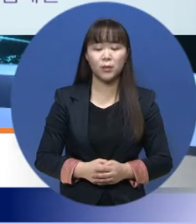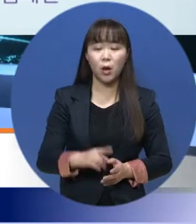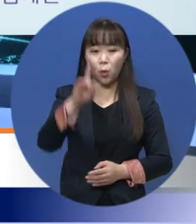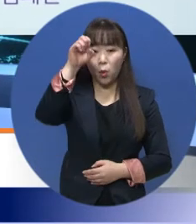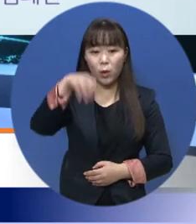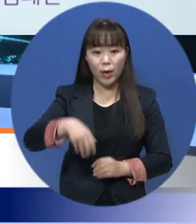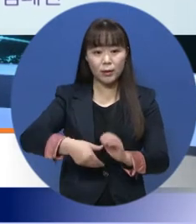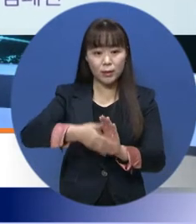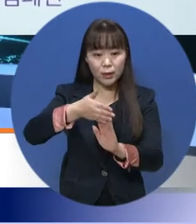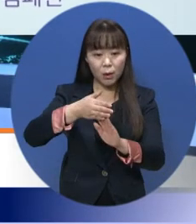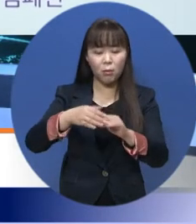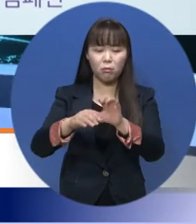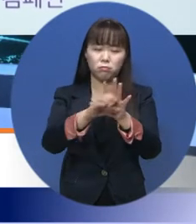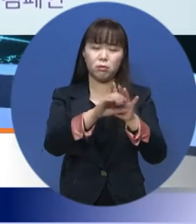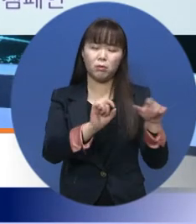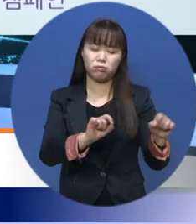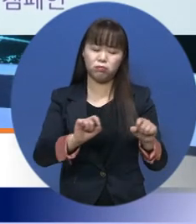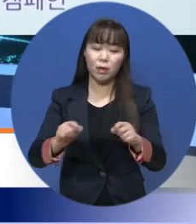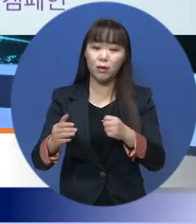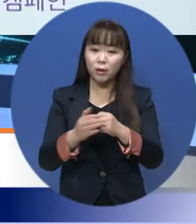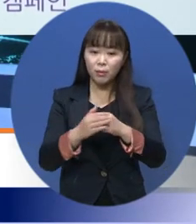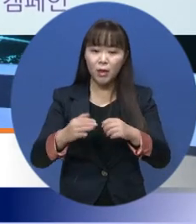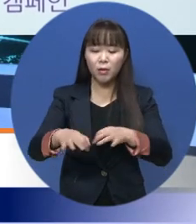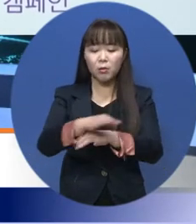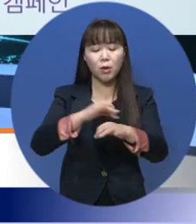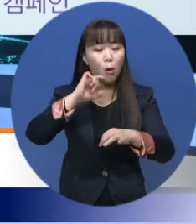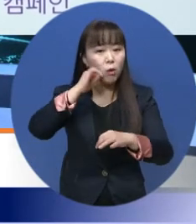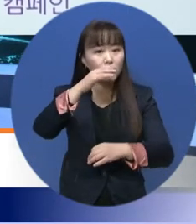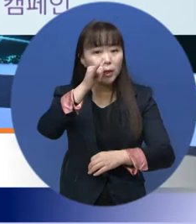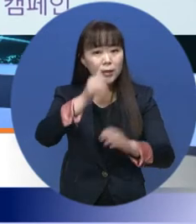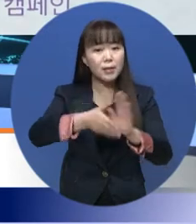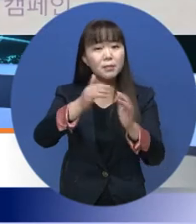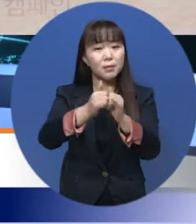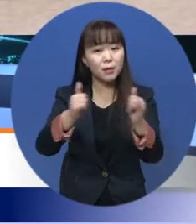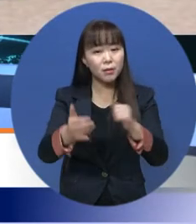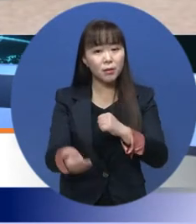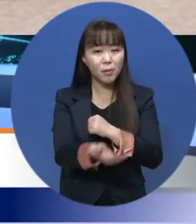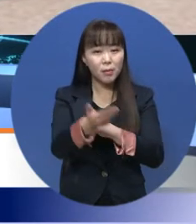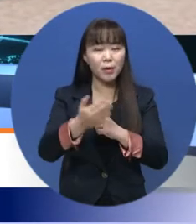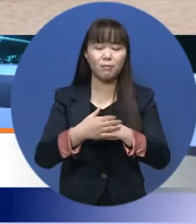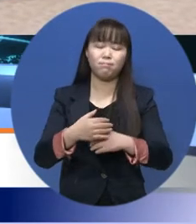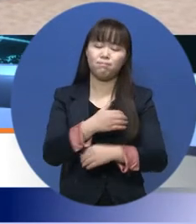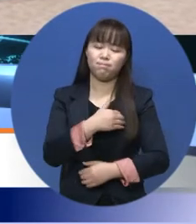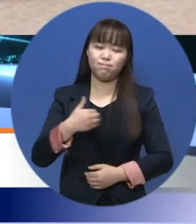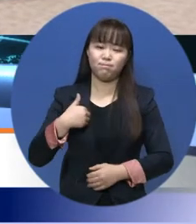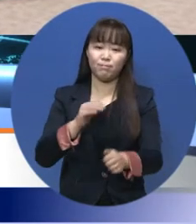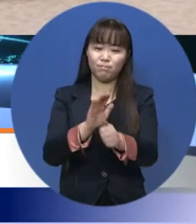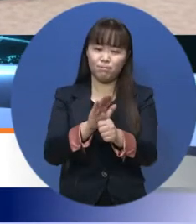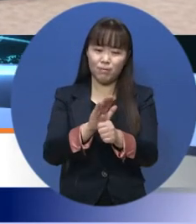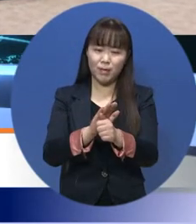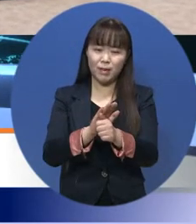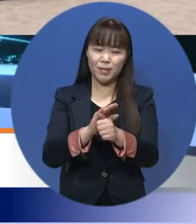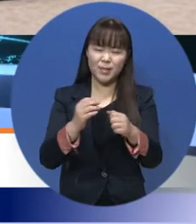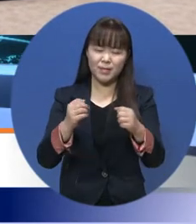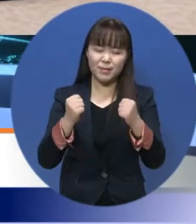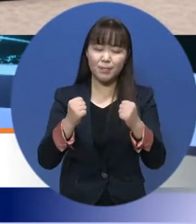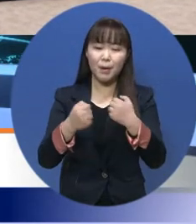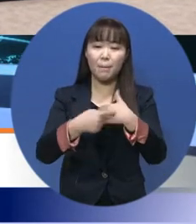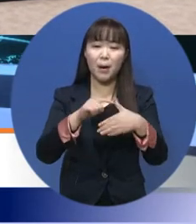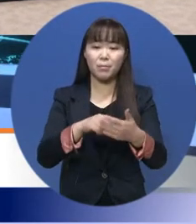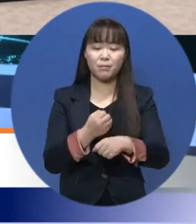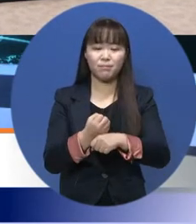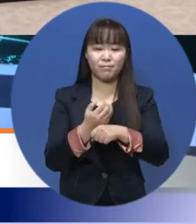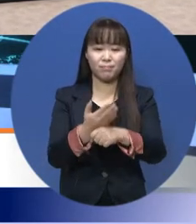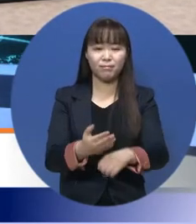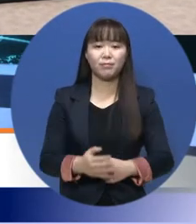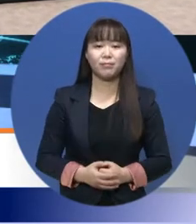고양시가 코로나19의 장기화로 경제적 어려움을 겪고 있는 시민들에게 든든한 후원과 응원의 마음을 전했습니다.